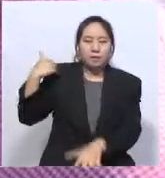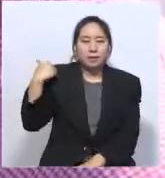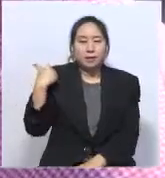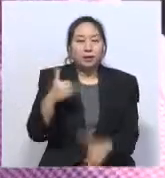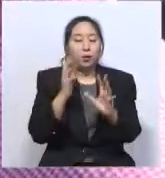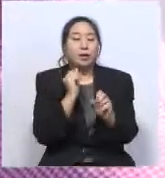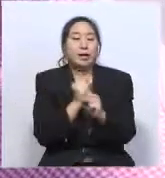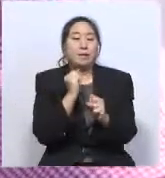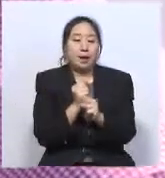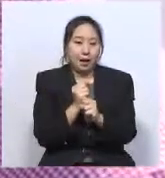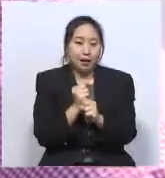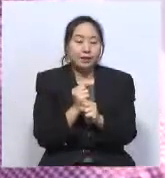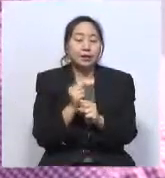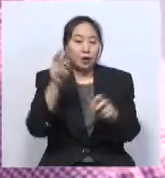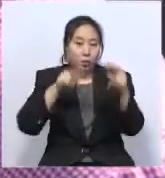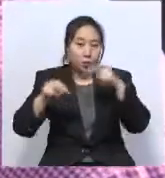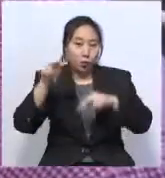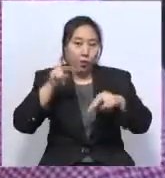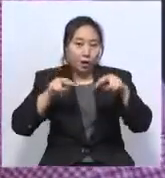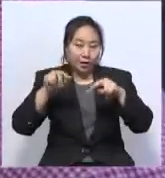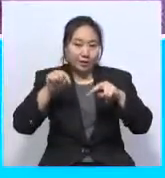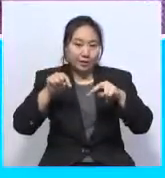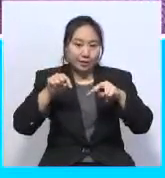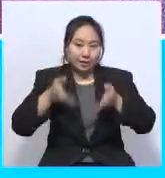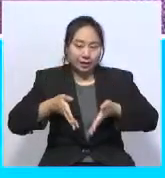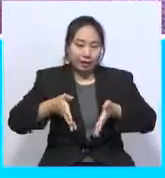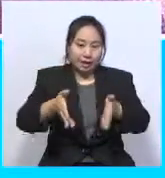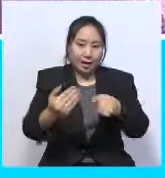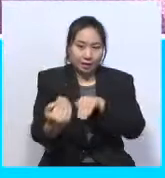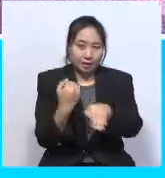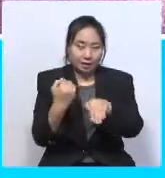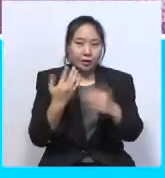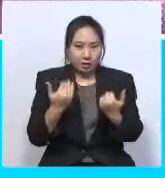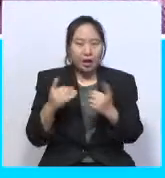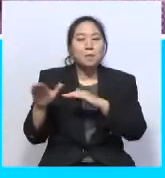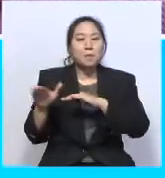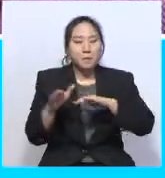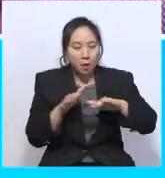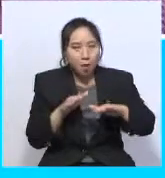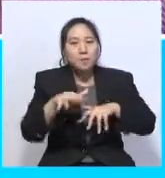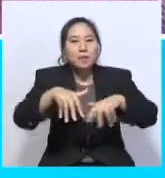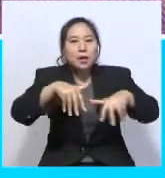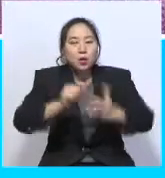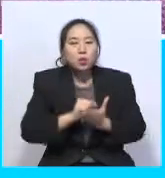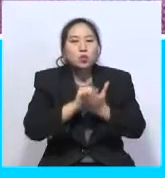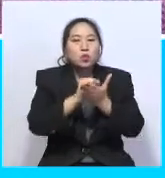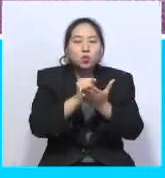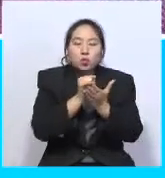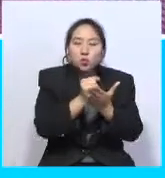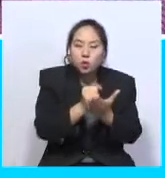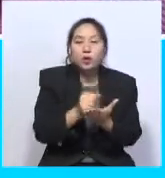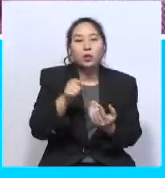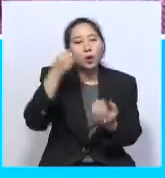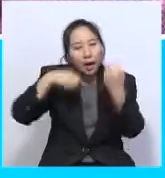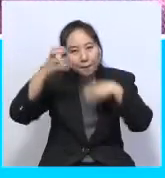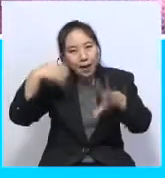ของเจ้าที่ตำรวจทางหลวงในความรับผิดชอบของสถานีตำรวจทางหลวงหนึ่งเนี่ยพร้อมที่จะรับใช้ประชาชนเดินทางกับภูมิเราช่วงเทศกาลสง